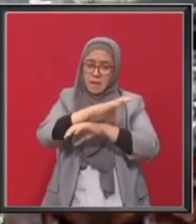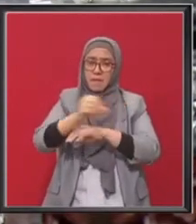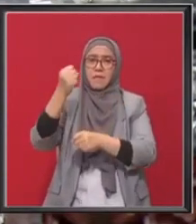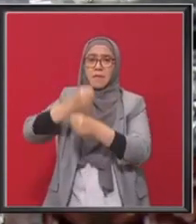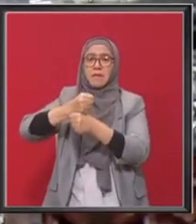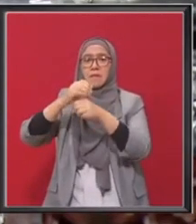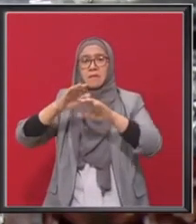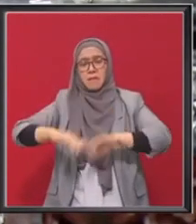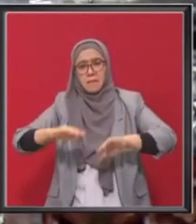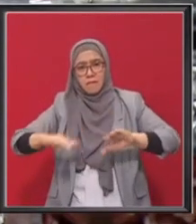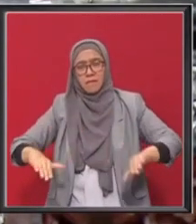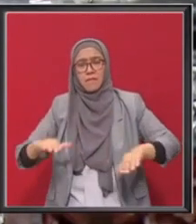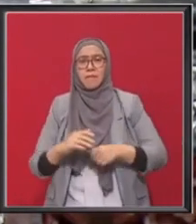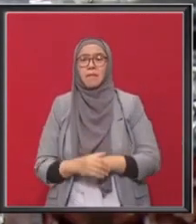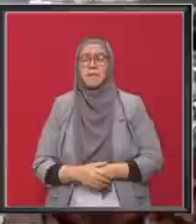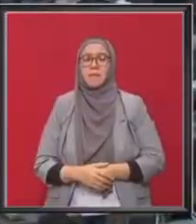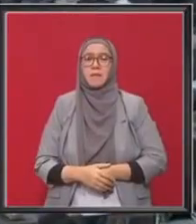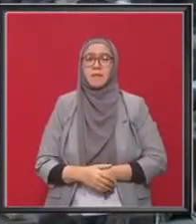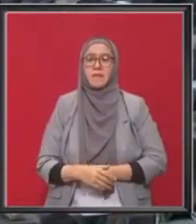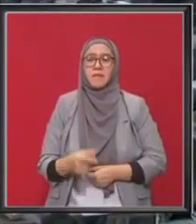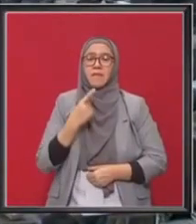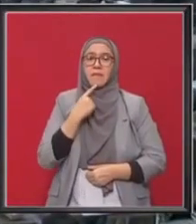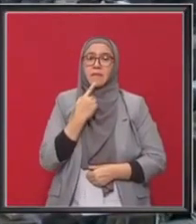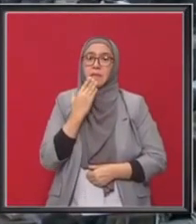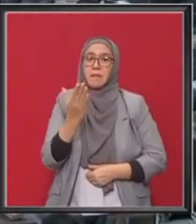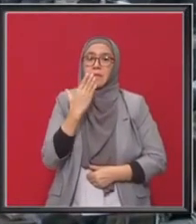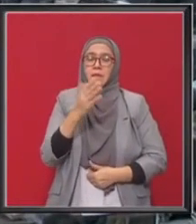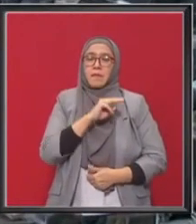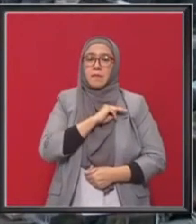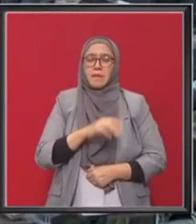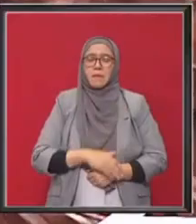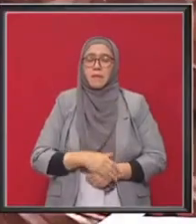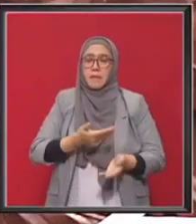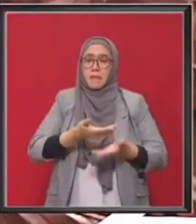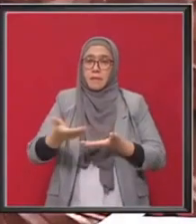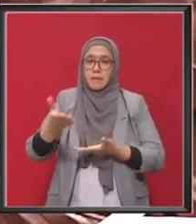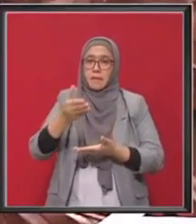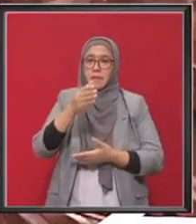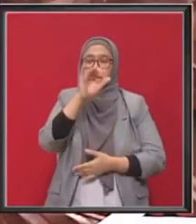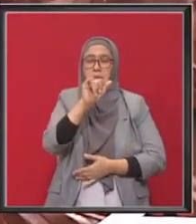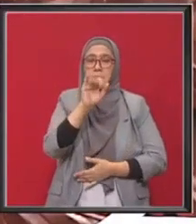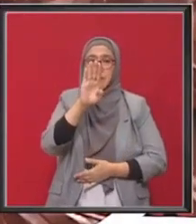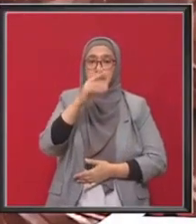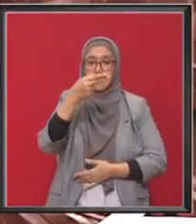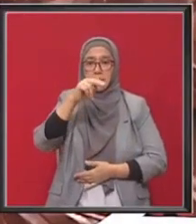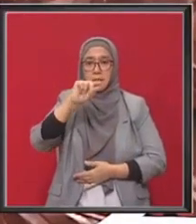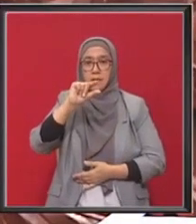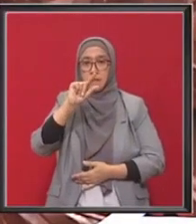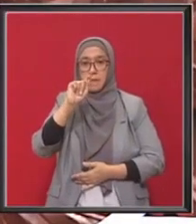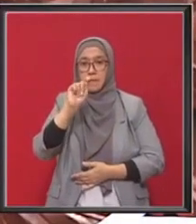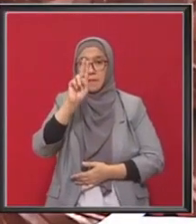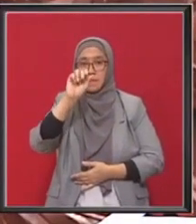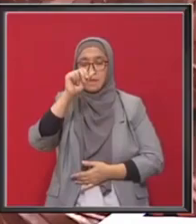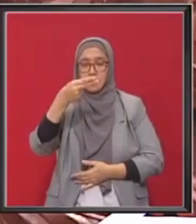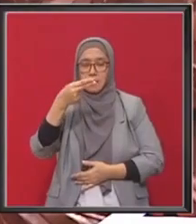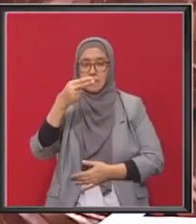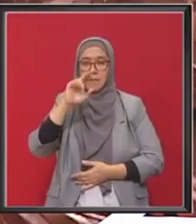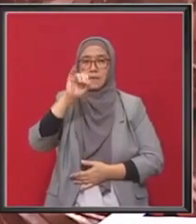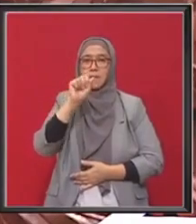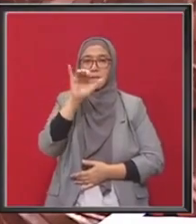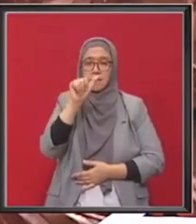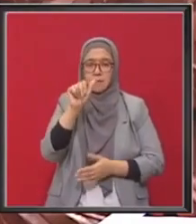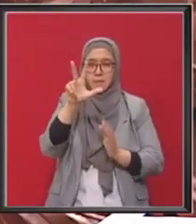Negeri seorang tambahan yang kedua saya jemput yang Rohmat Hangtuah Jaya masih hidup sangat Mesir